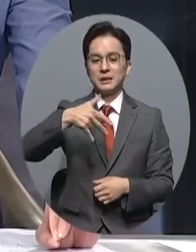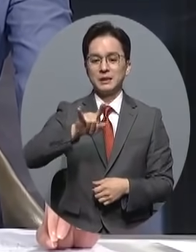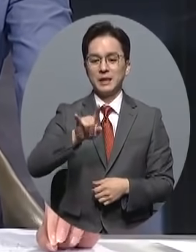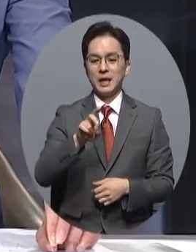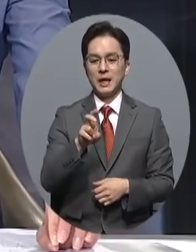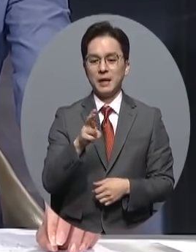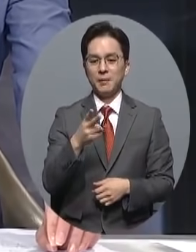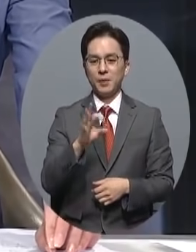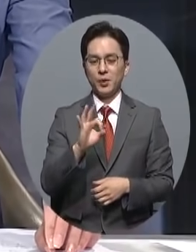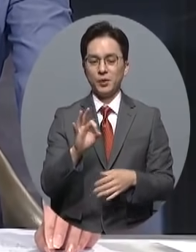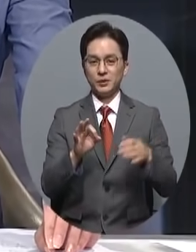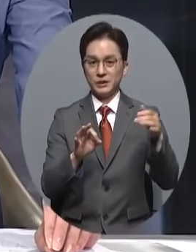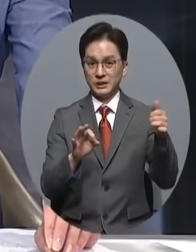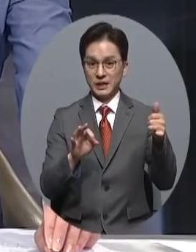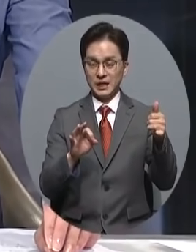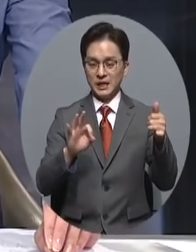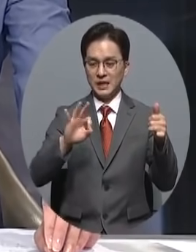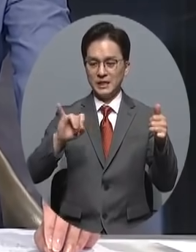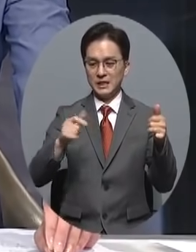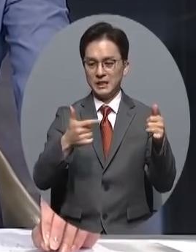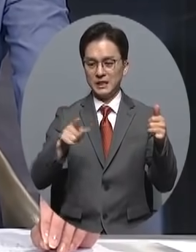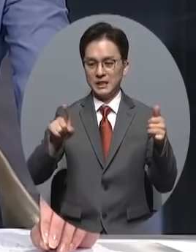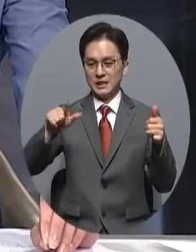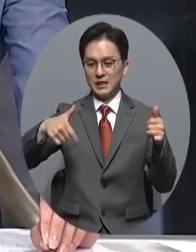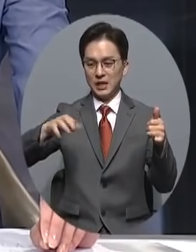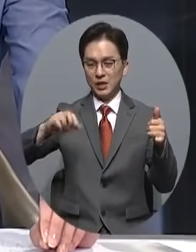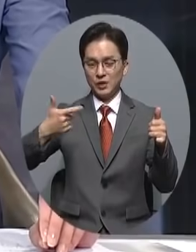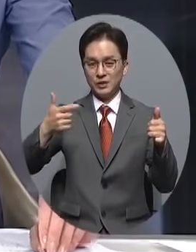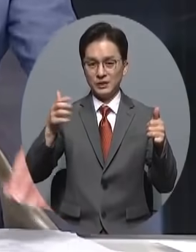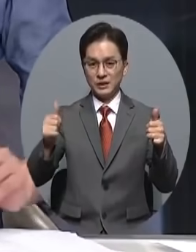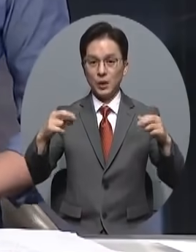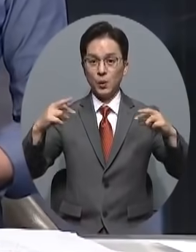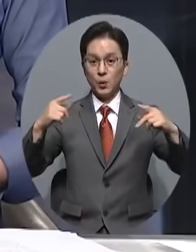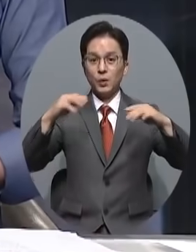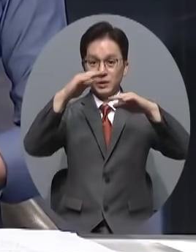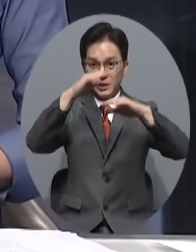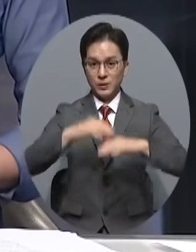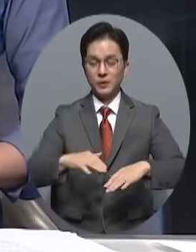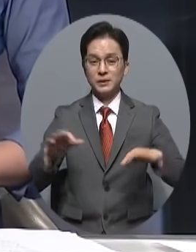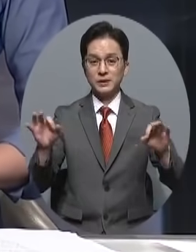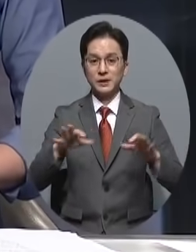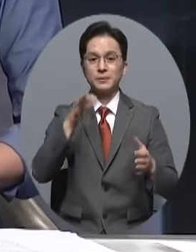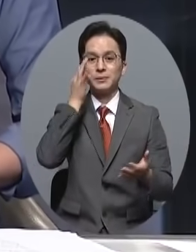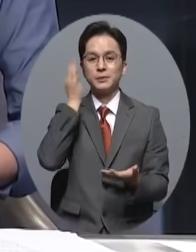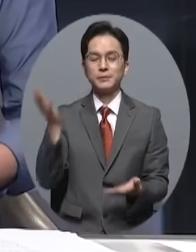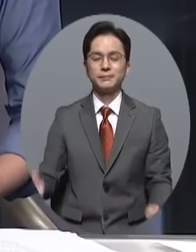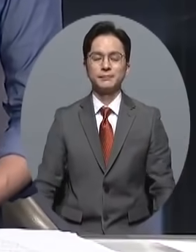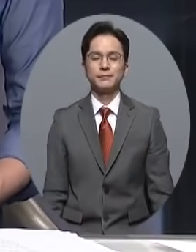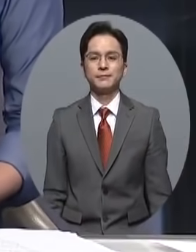대표의 합수본 구성 제안과 관련해서 최대한 빨리 수사가 이루어져야 한다라는 입장을 밝히기도 했는데요. 내용 직접 들어보시죠.